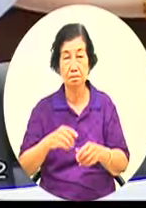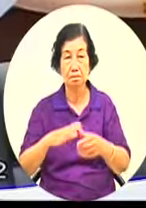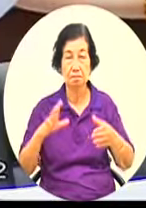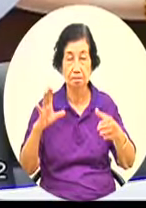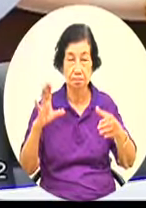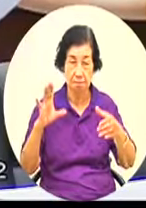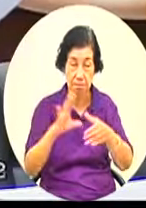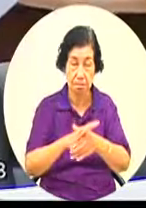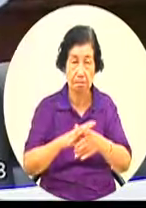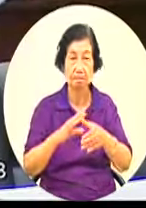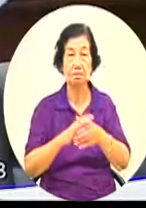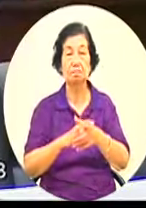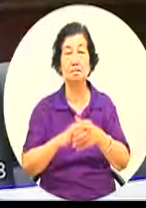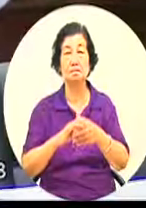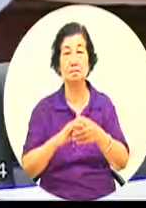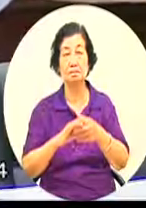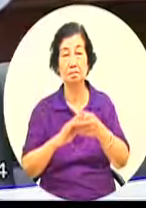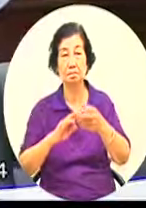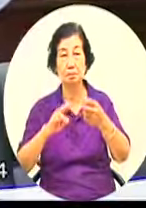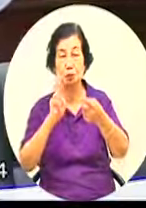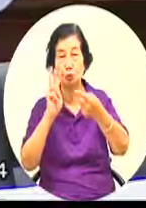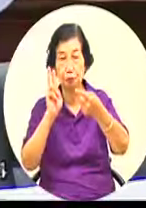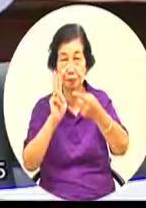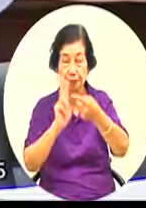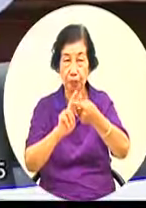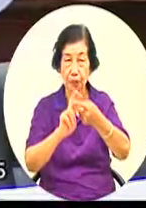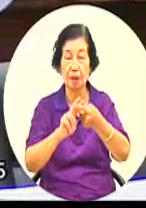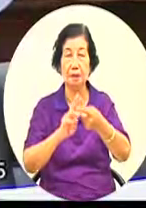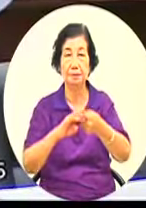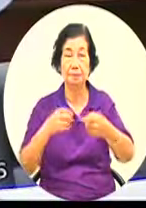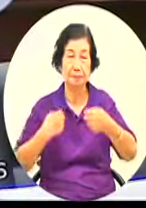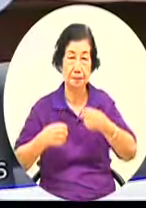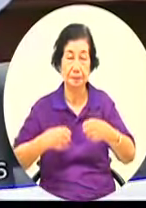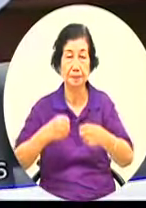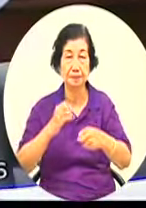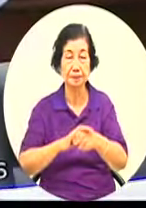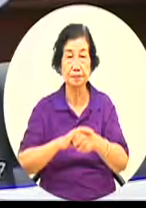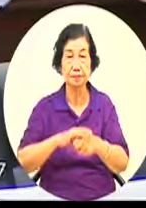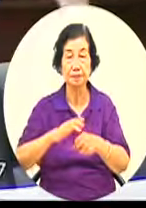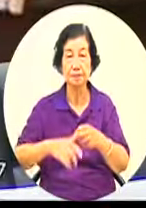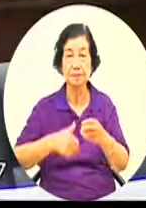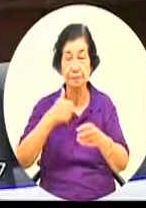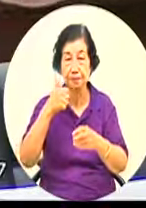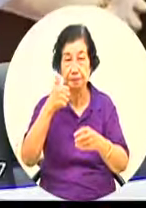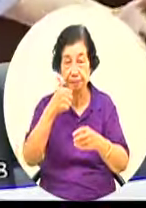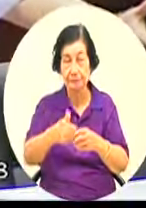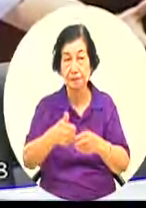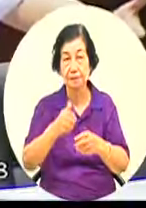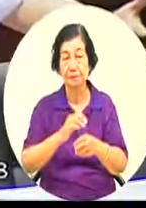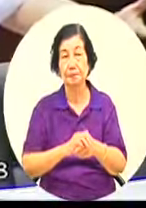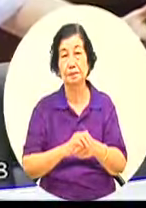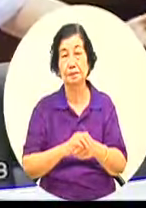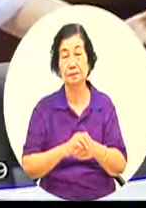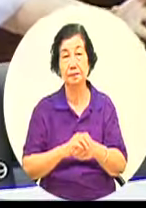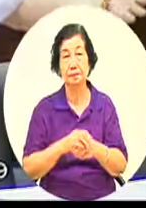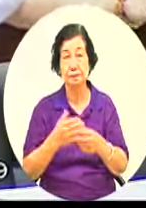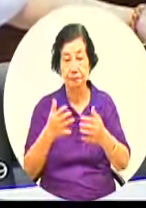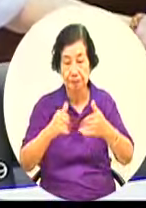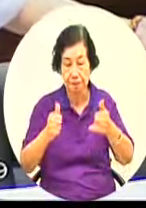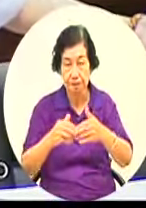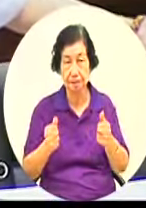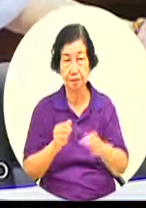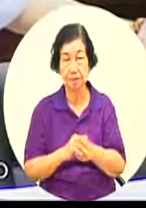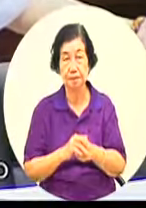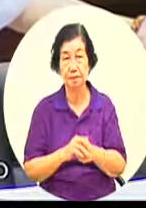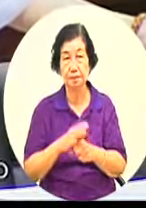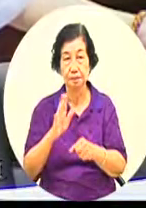打工，去摇帕莫红茶，我觉得这可惜耶。这人应该是怎么样吸纳到我们所有的中